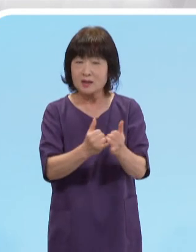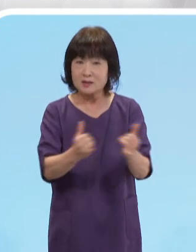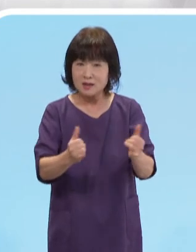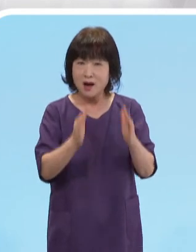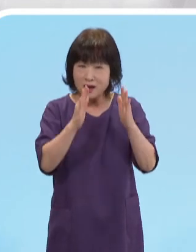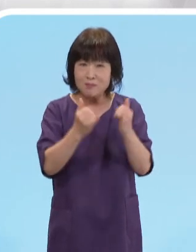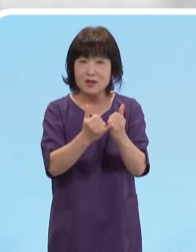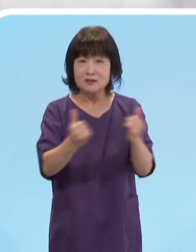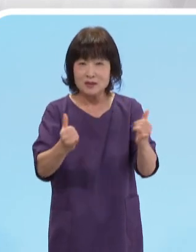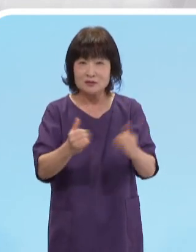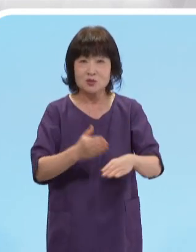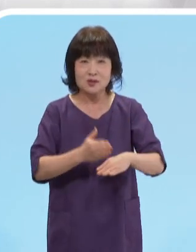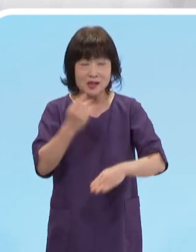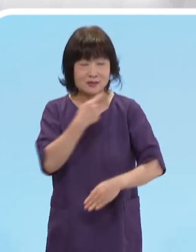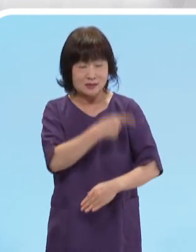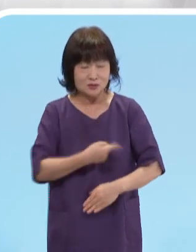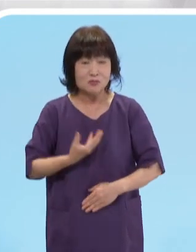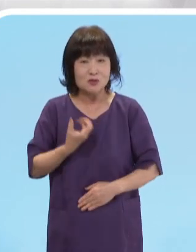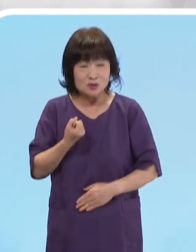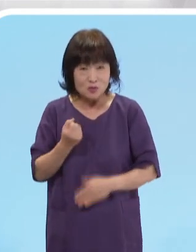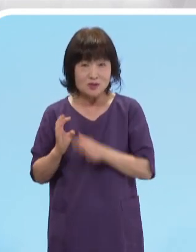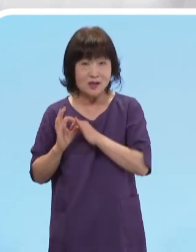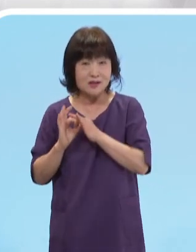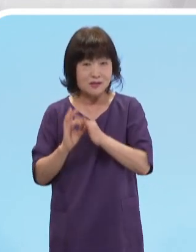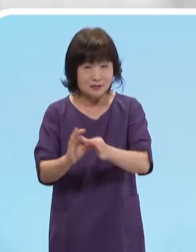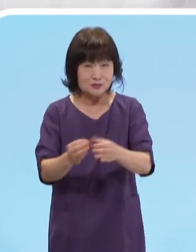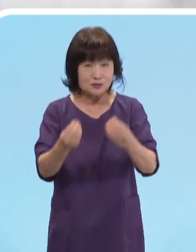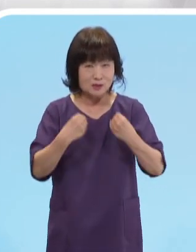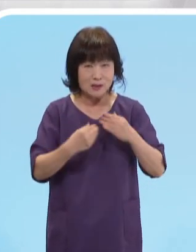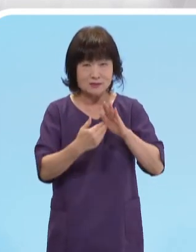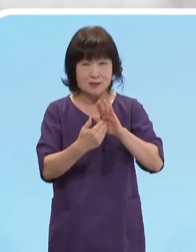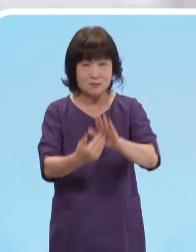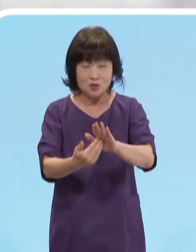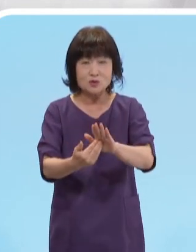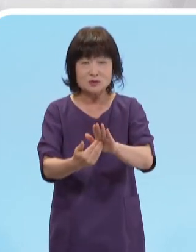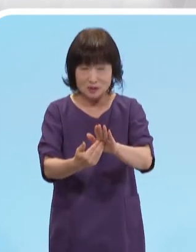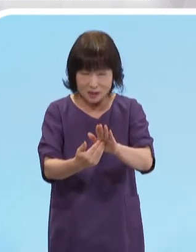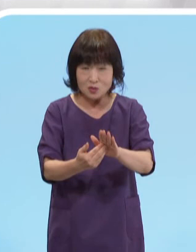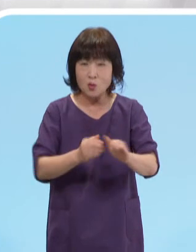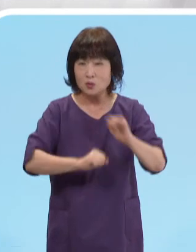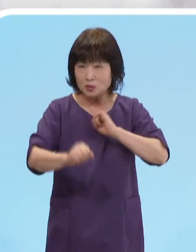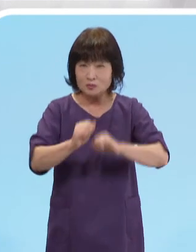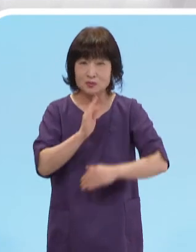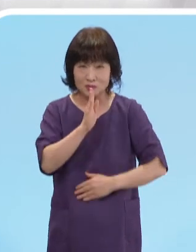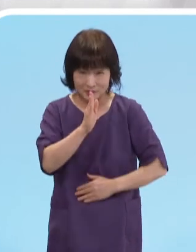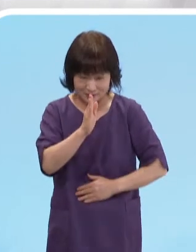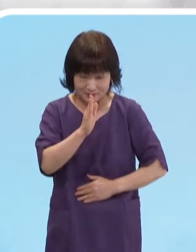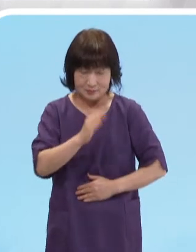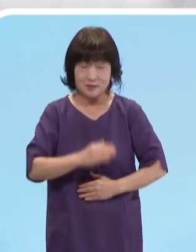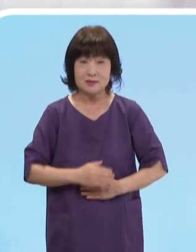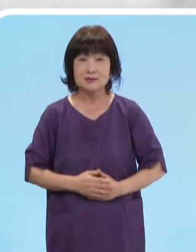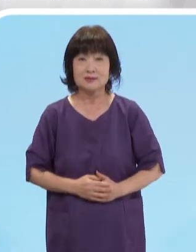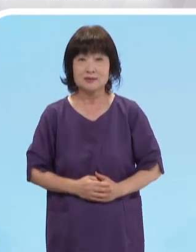への感謝の気持ちを持って、引き続き感染防止への取り組みをお願いします。